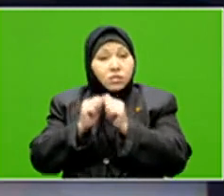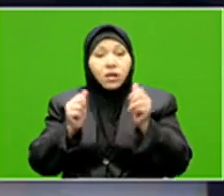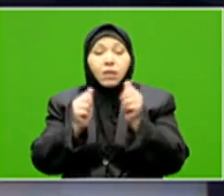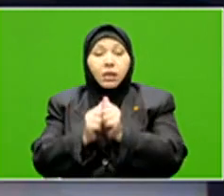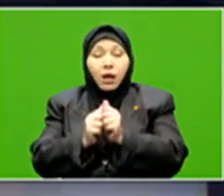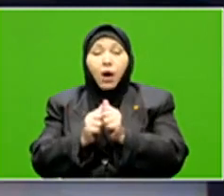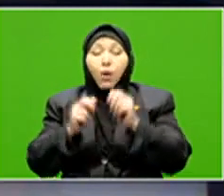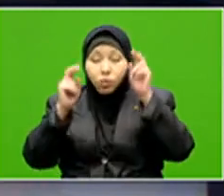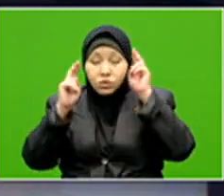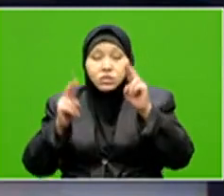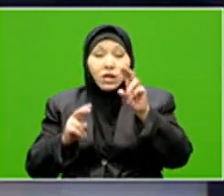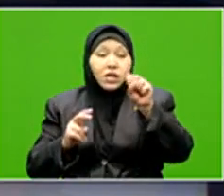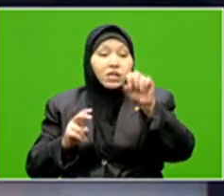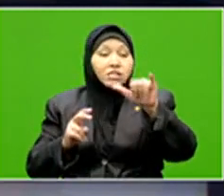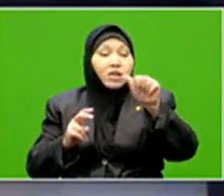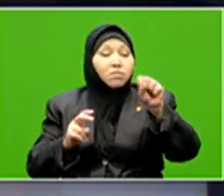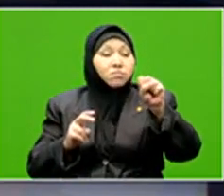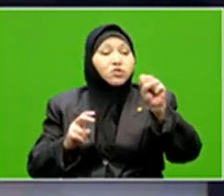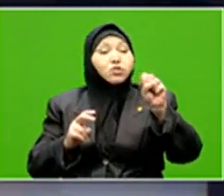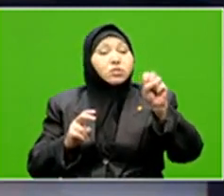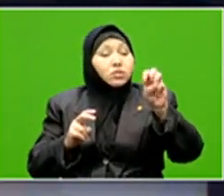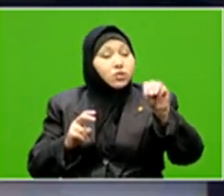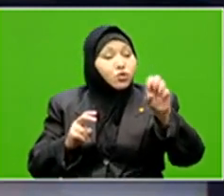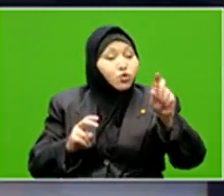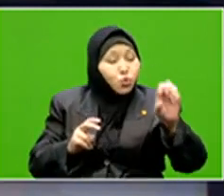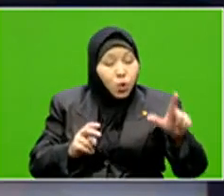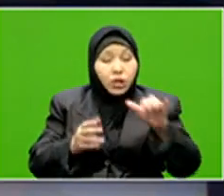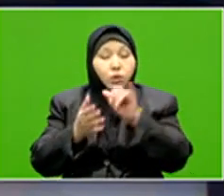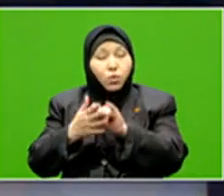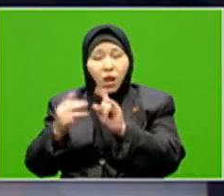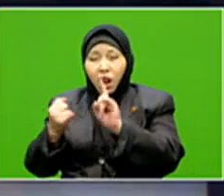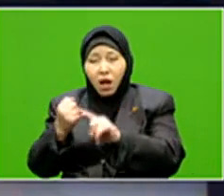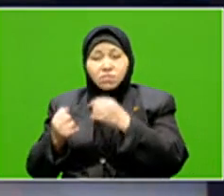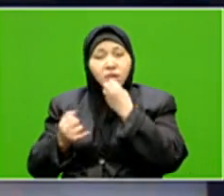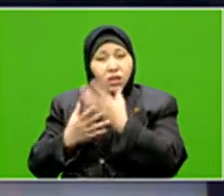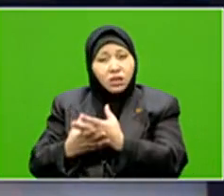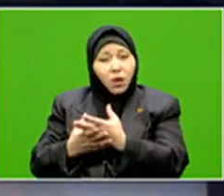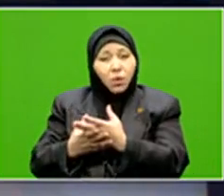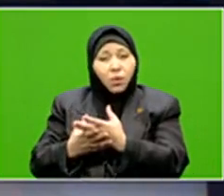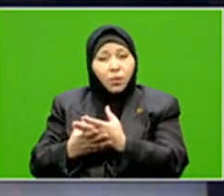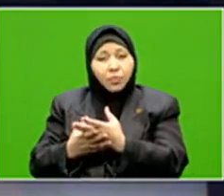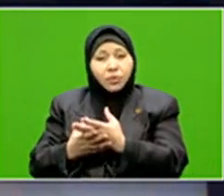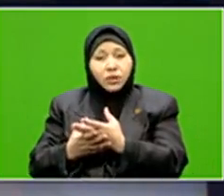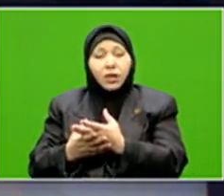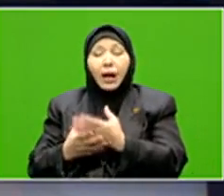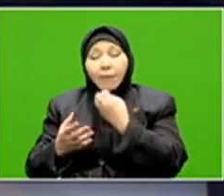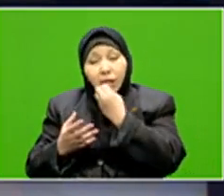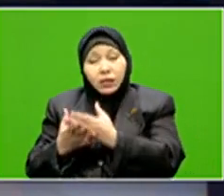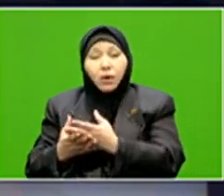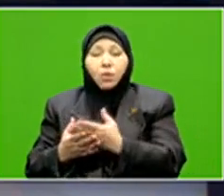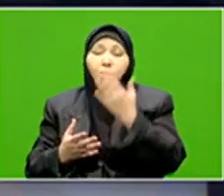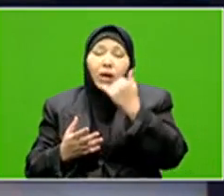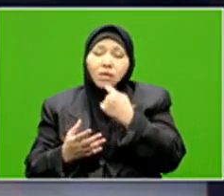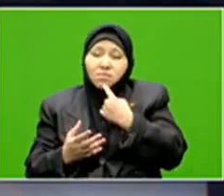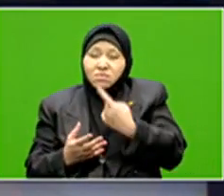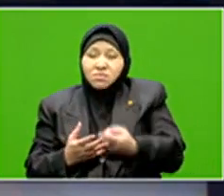Ustaz Syamsul, mengapa di hujung itu kaumnya ini menyatakan innaka la antal halimur rasyid. Kita